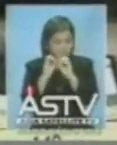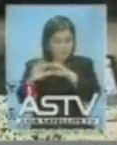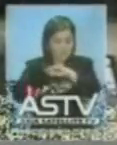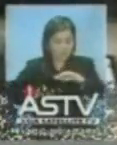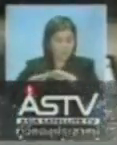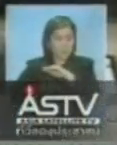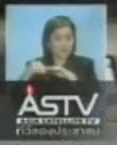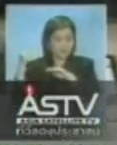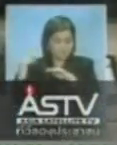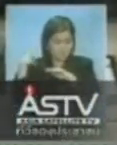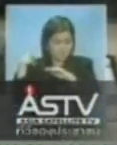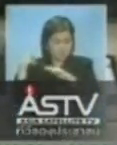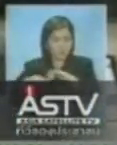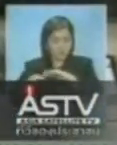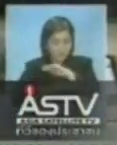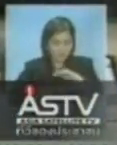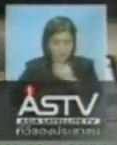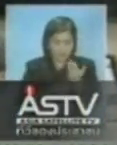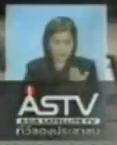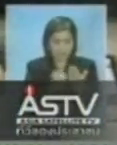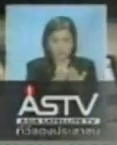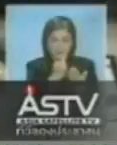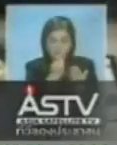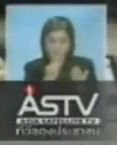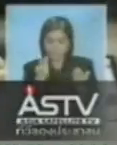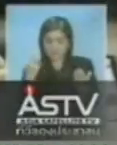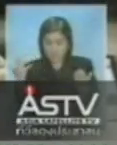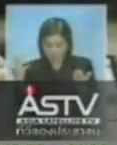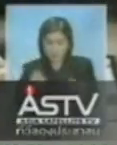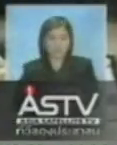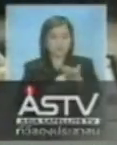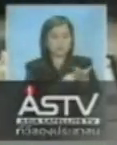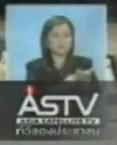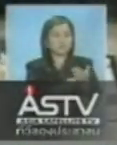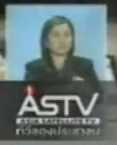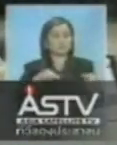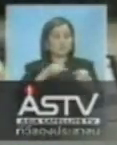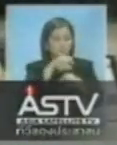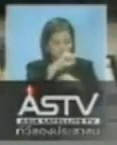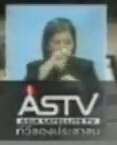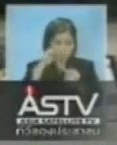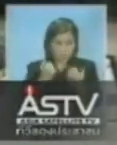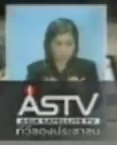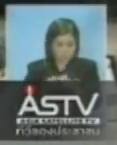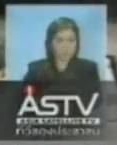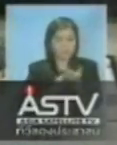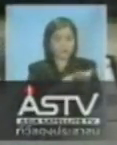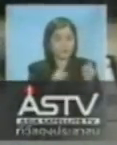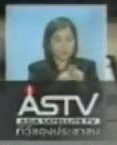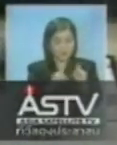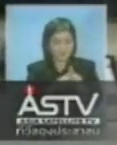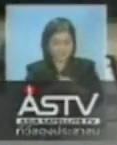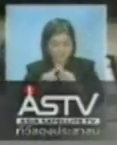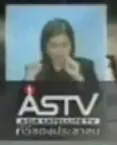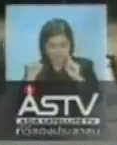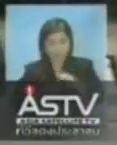ที่1และถึง5ที่ได้มีการยื่นต่อทางวุฒิสภาในวันนี้ด้วยนะครับซึ่งในพยานหลักฐานเหล่านี้เนี่ยไม่ปรากฏ